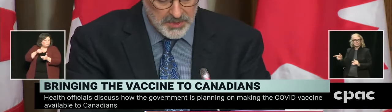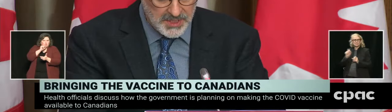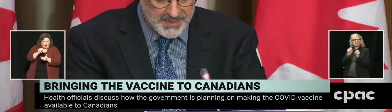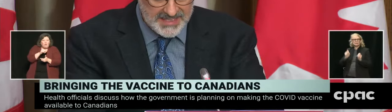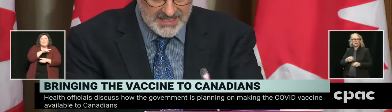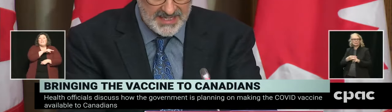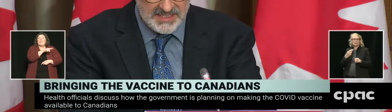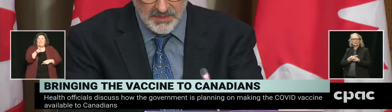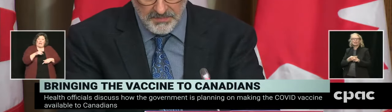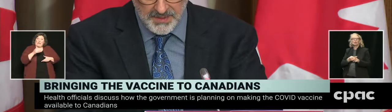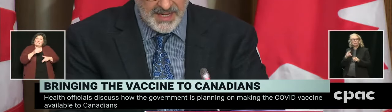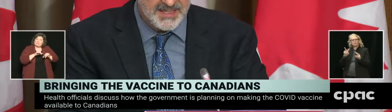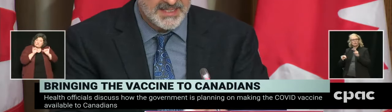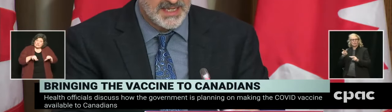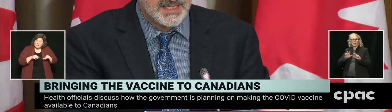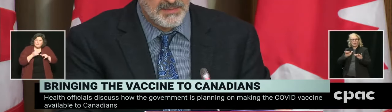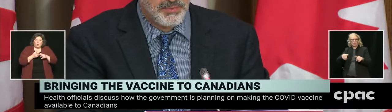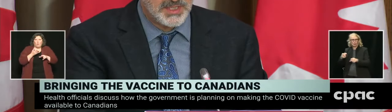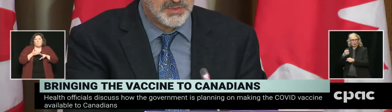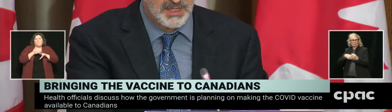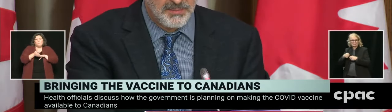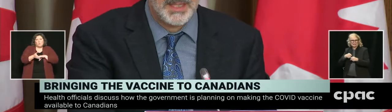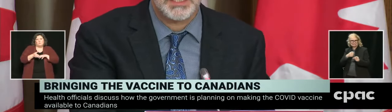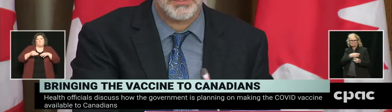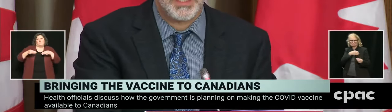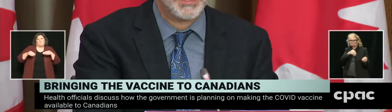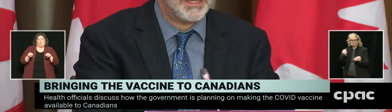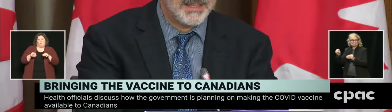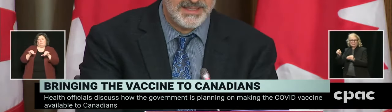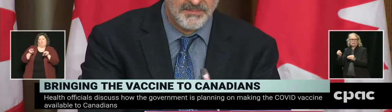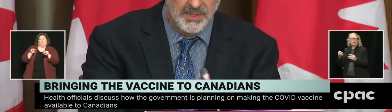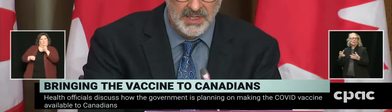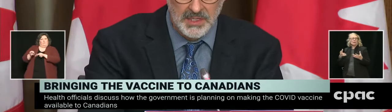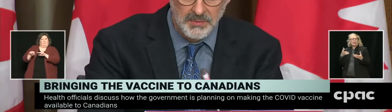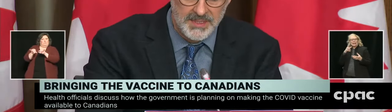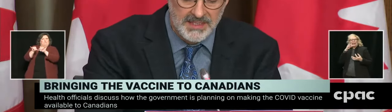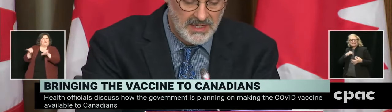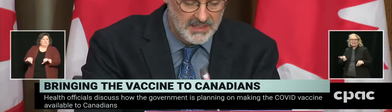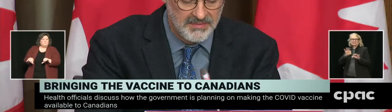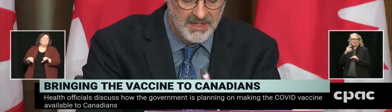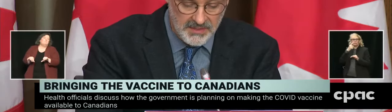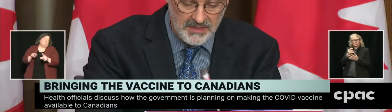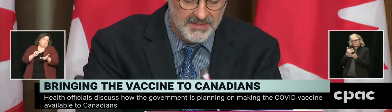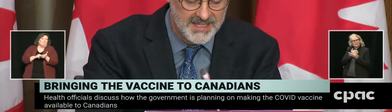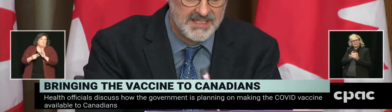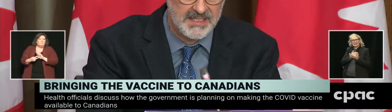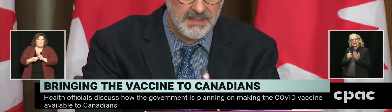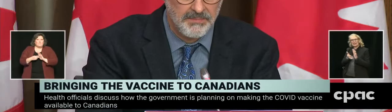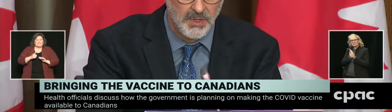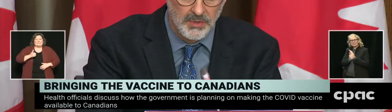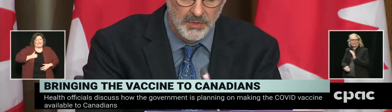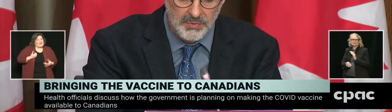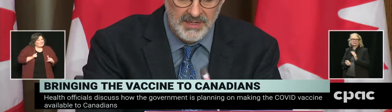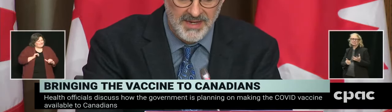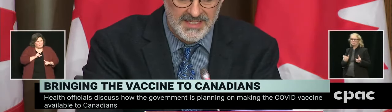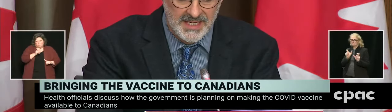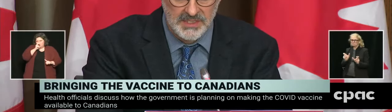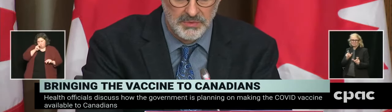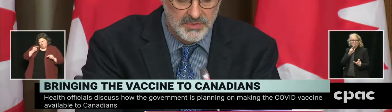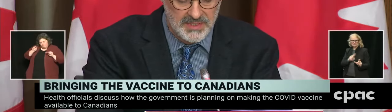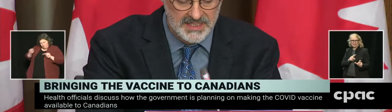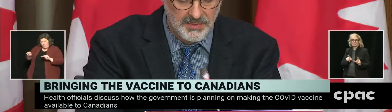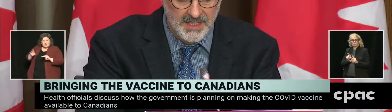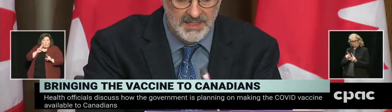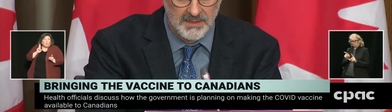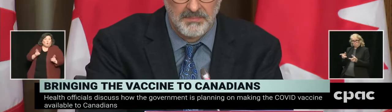surveillance post-commercialisation est essentiel pour assurer le maintien de la qualité, de l'innocuité et de l'efficacité de tous les vaccins